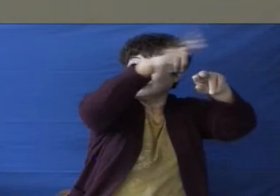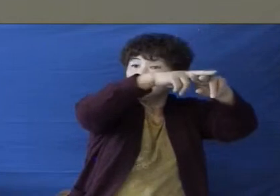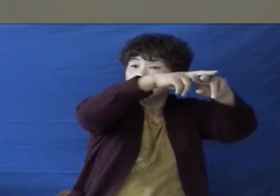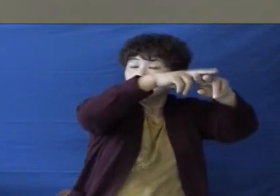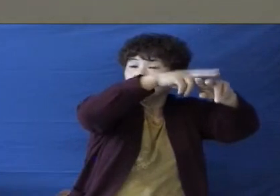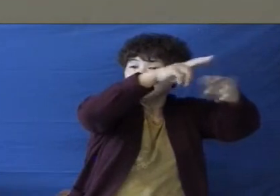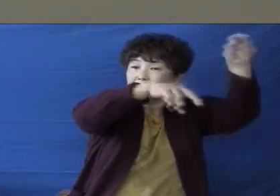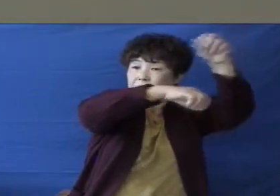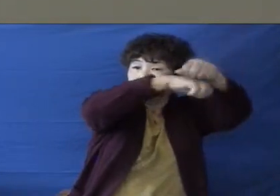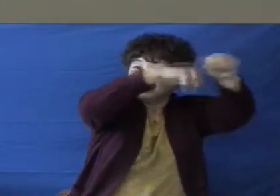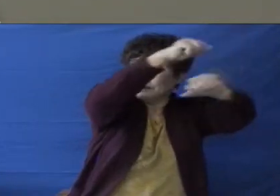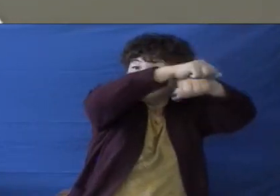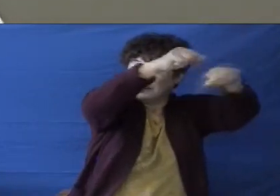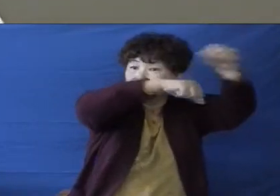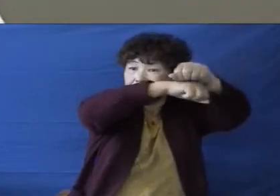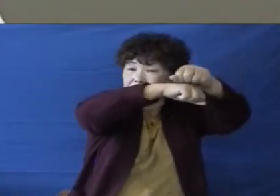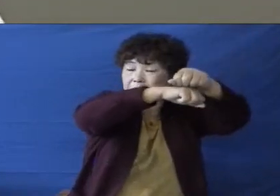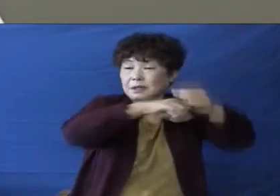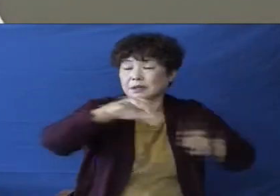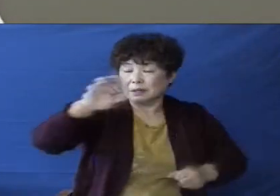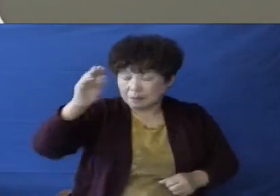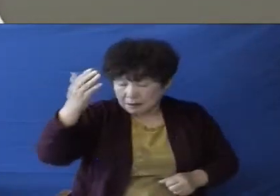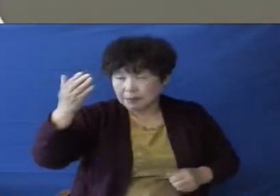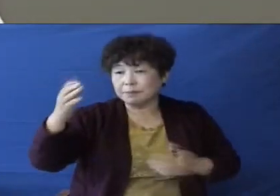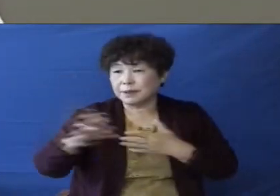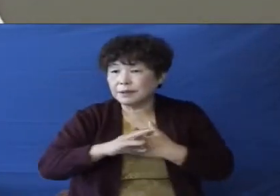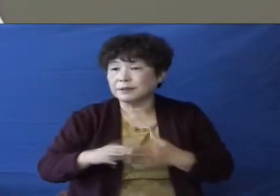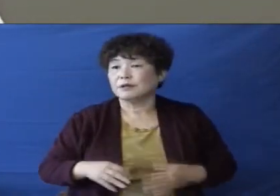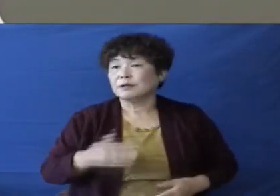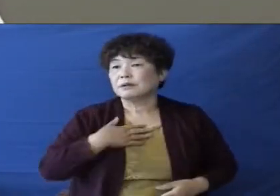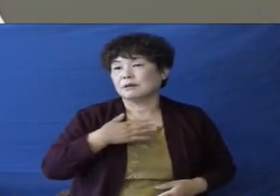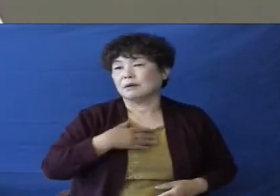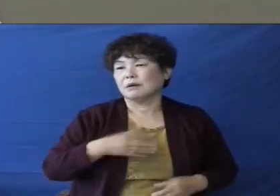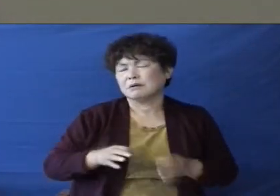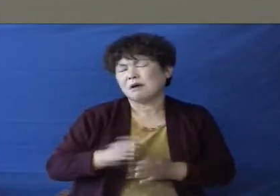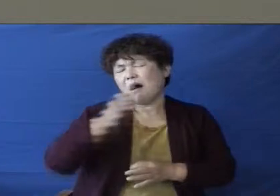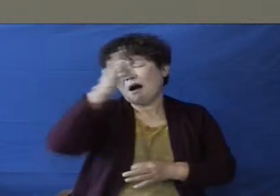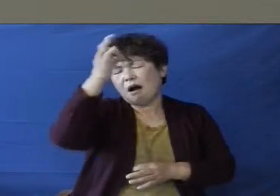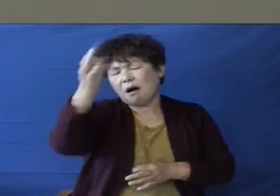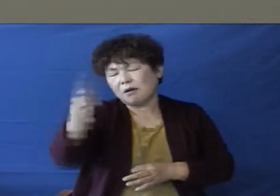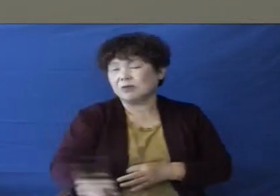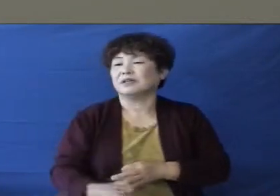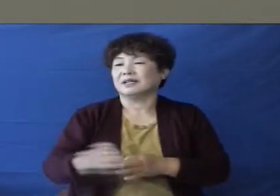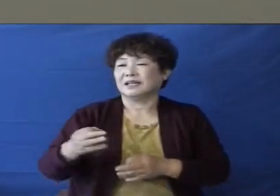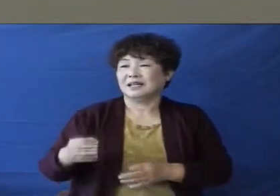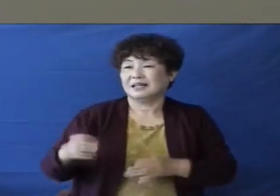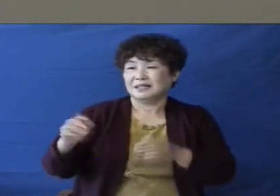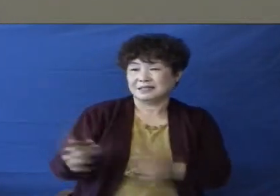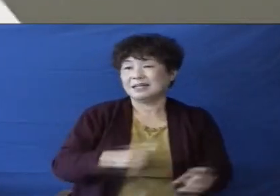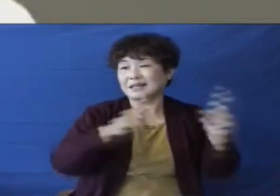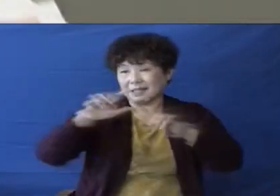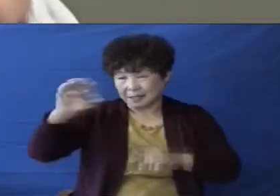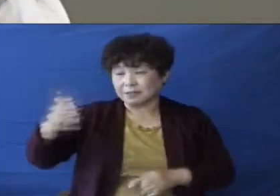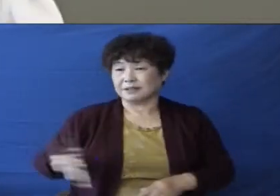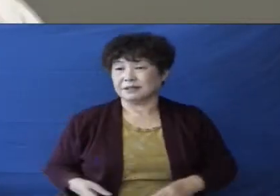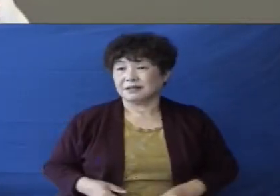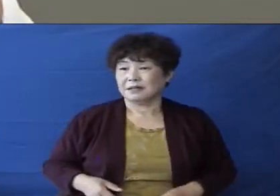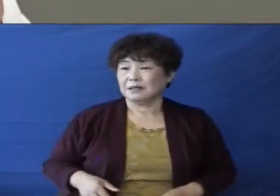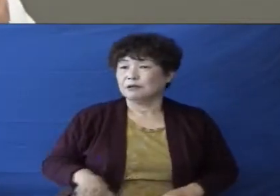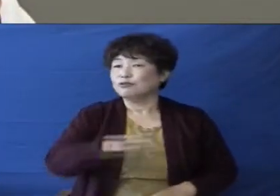두고 하늘을 살아라 이렇게 말씀하셨는데 우리는 몬 문 허리가 펴져 있을 지 몰라도 시선은